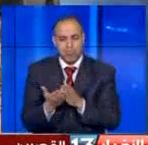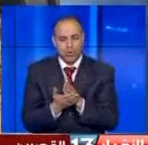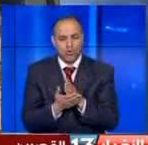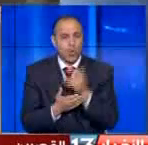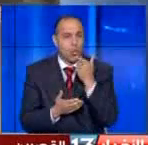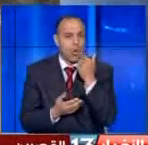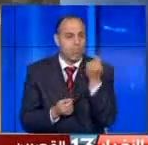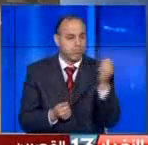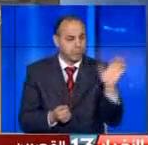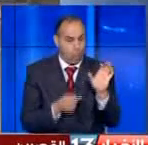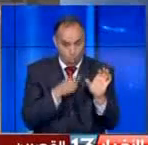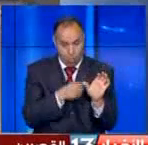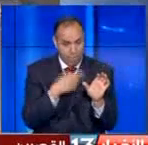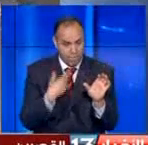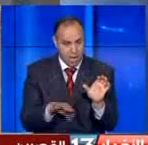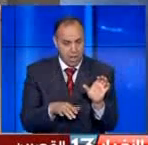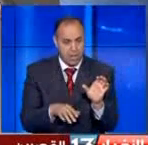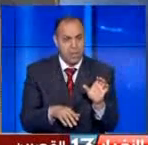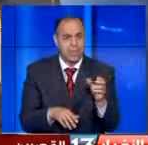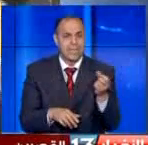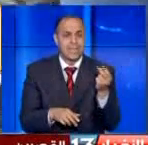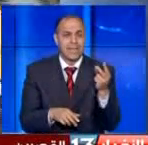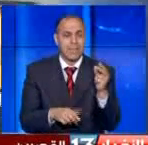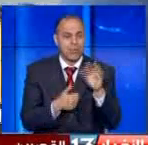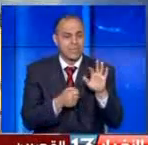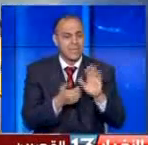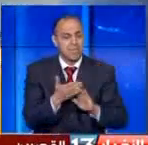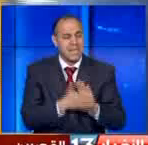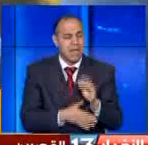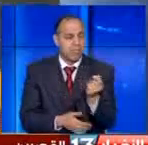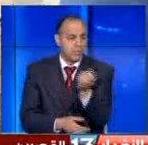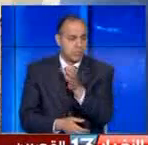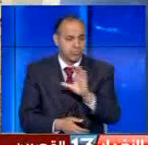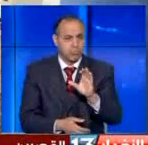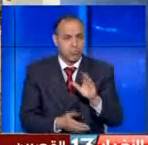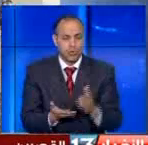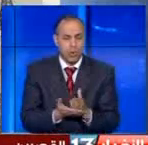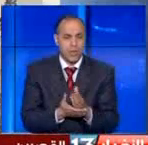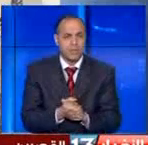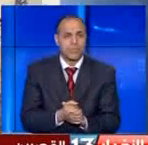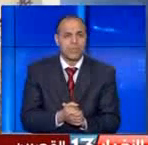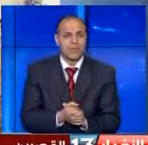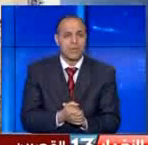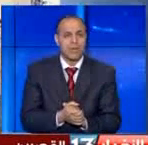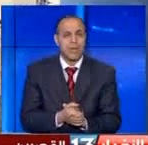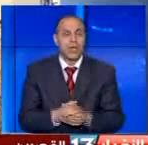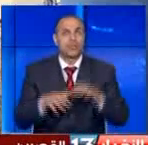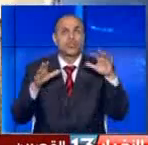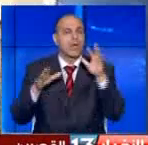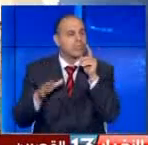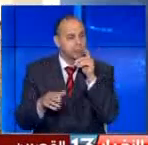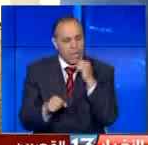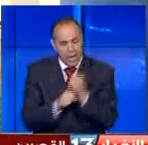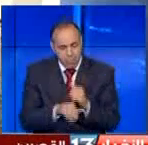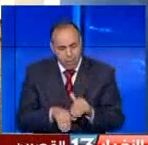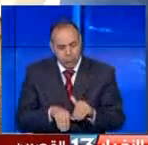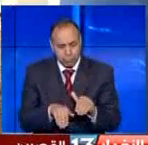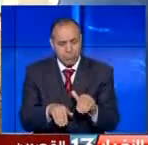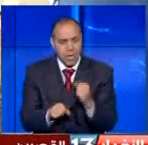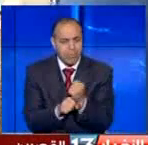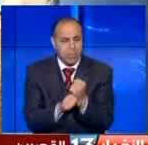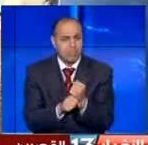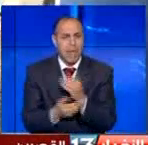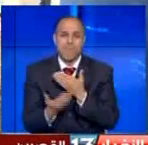له ميزانية تتجاوز 360 مليون دينار. المطر ما حبسناش، خاطر نعرفوا لي كونديسيون معناتها كريتيك على